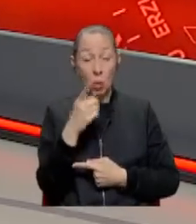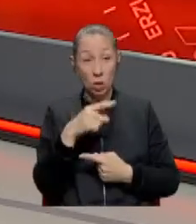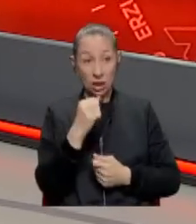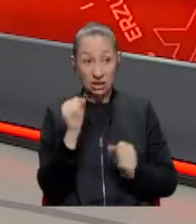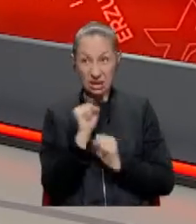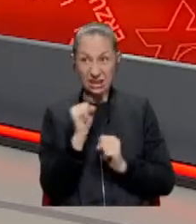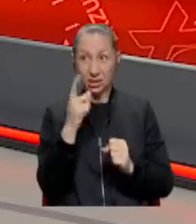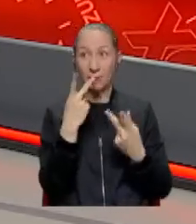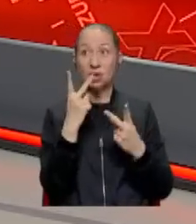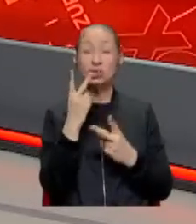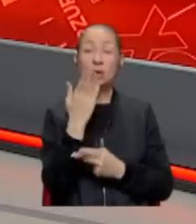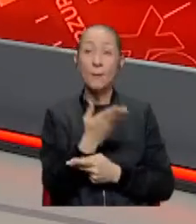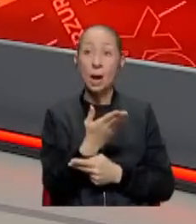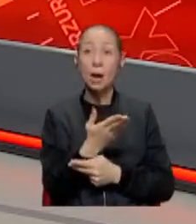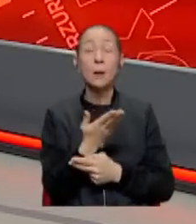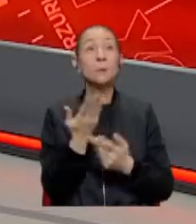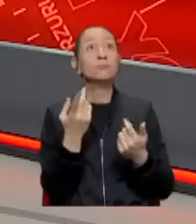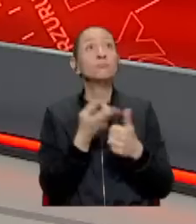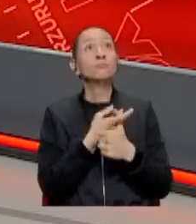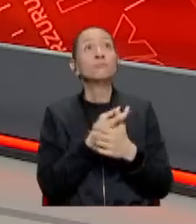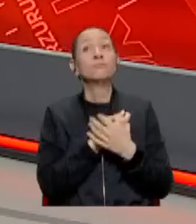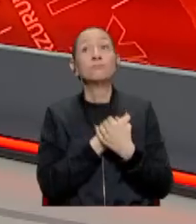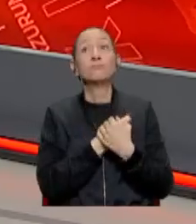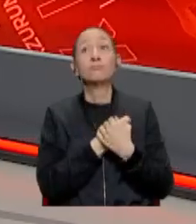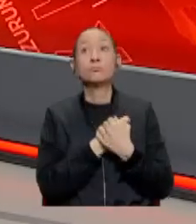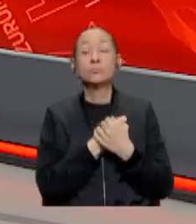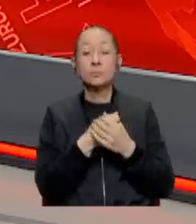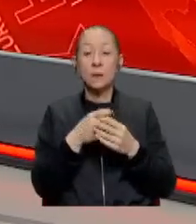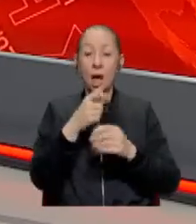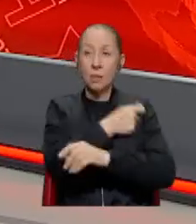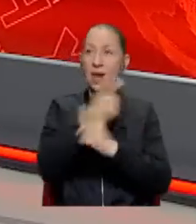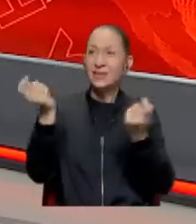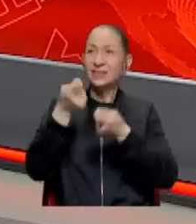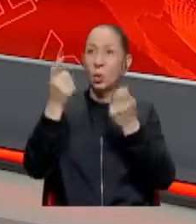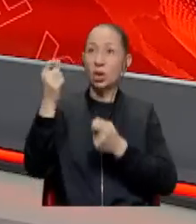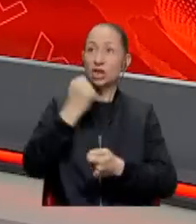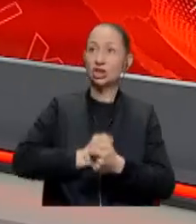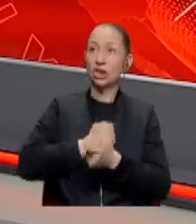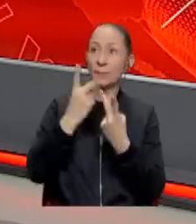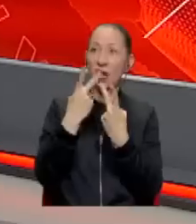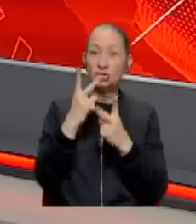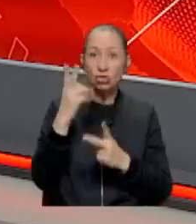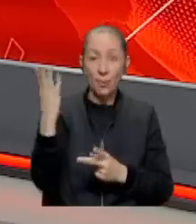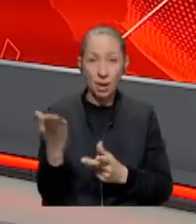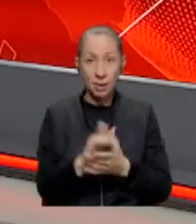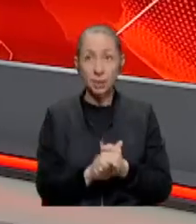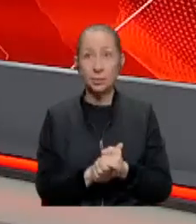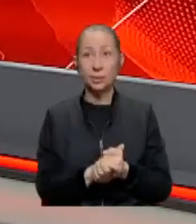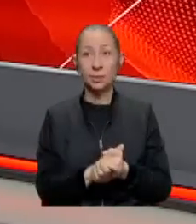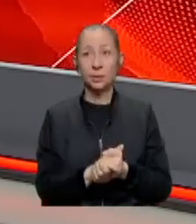kızdıracak bir açıklama Efendim gurbetçiyi desek onları kızdıracak bir açıklama